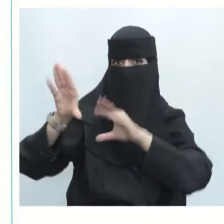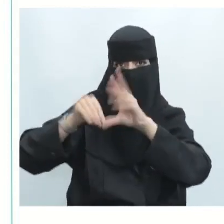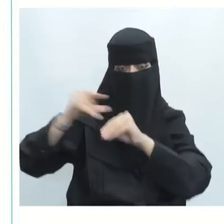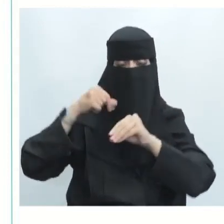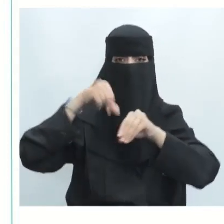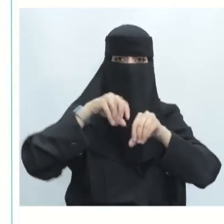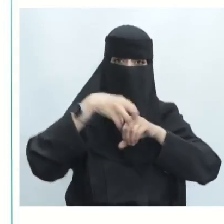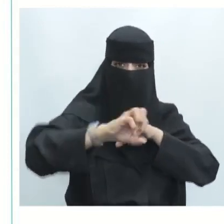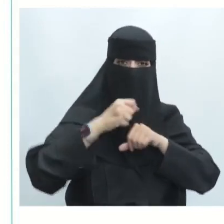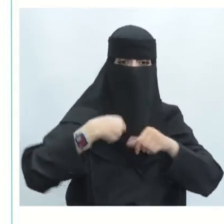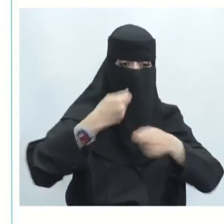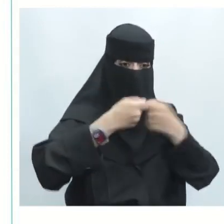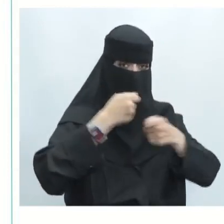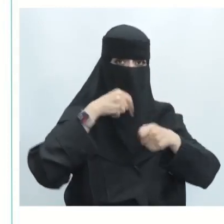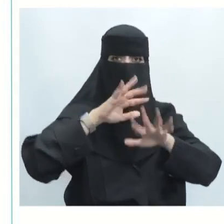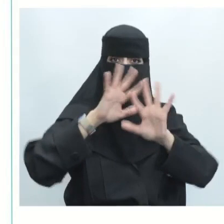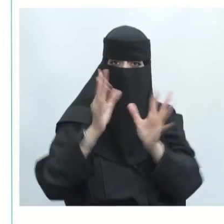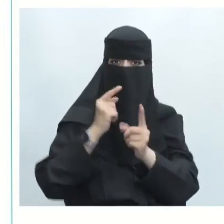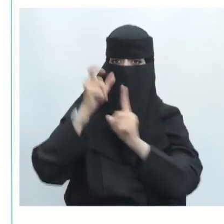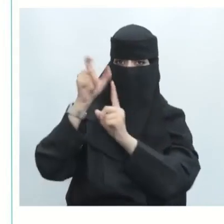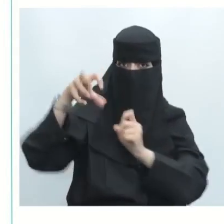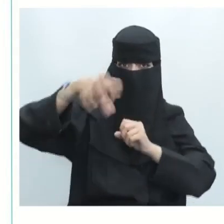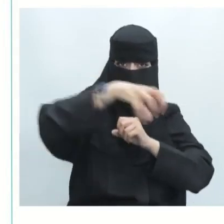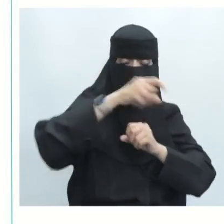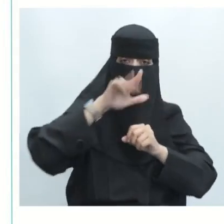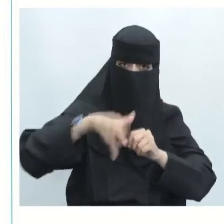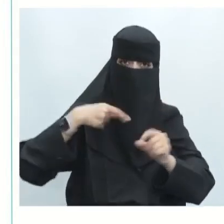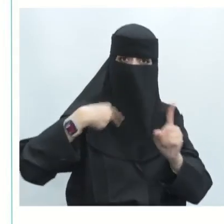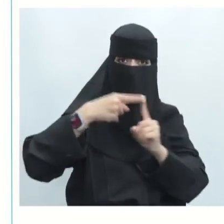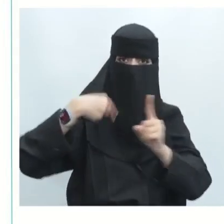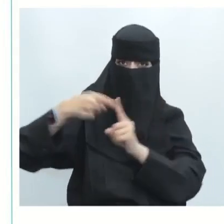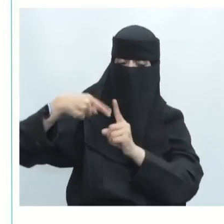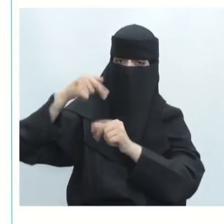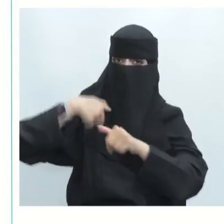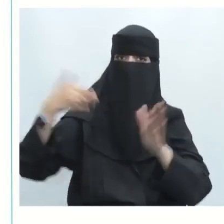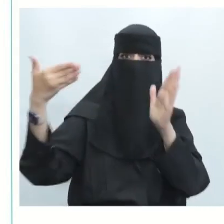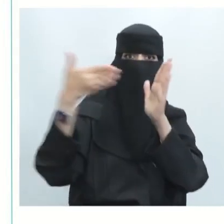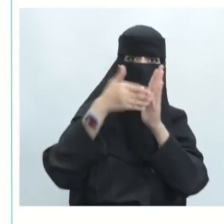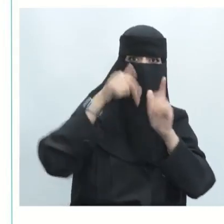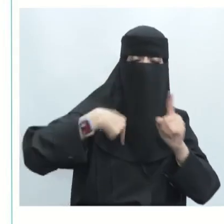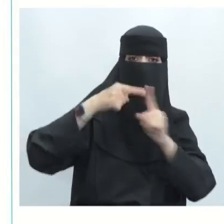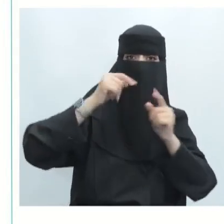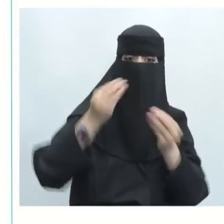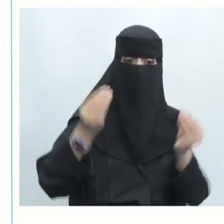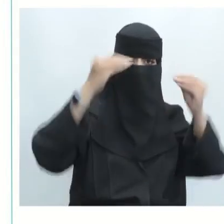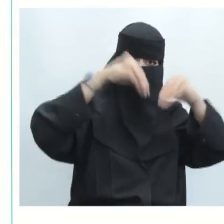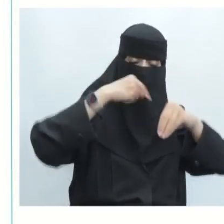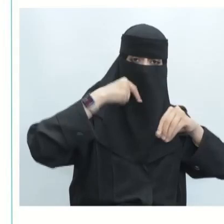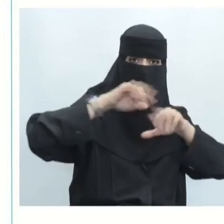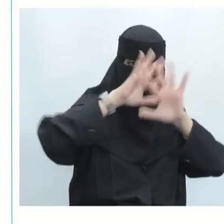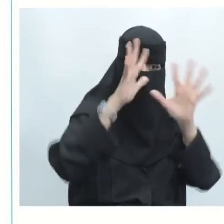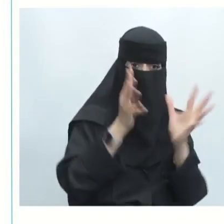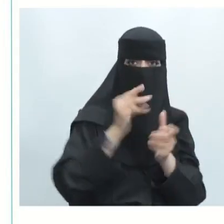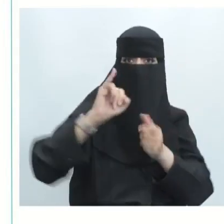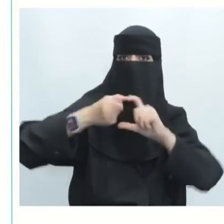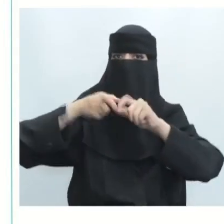كلاهما لديه اهداف موضوعه بالنسبه له وفي النهايه هذهه الاهداف لابد ان تصب في مصلحه